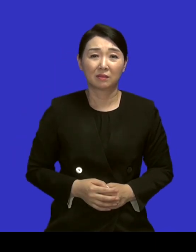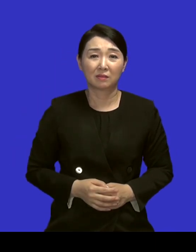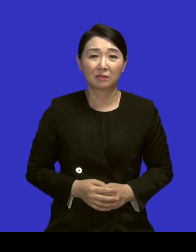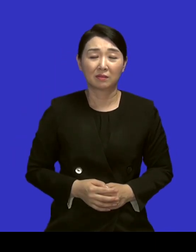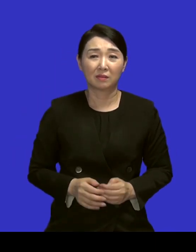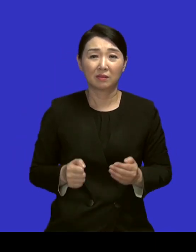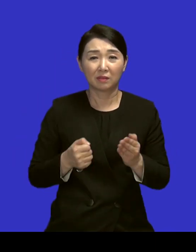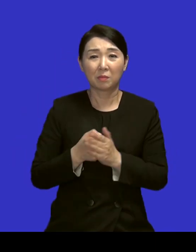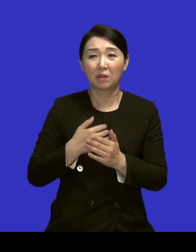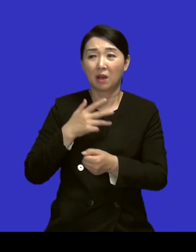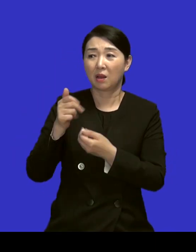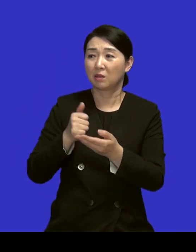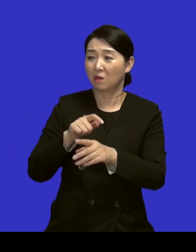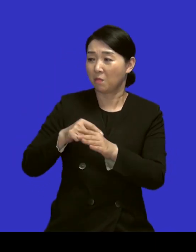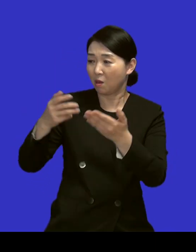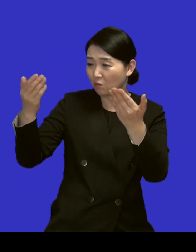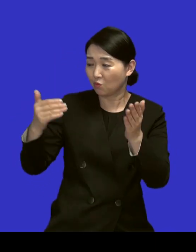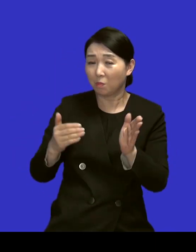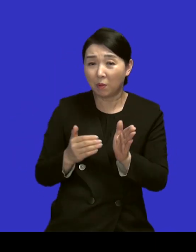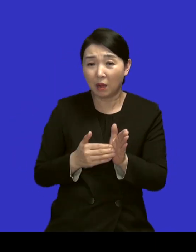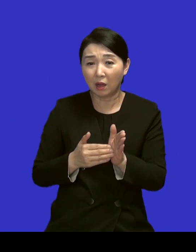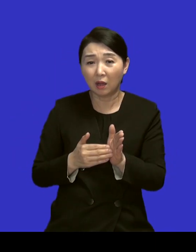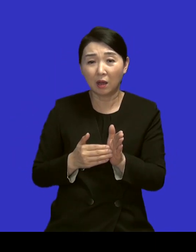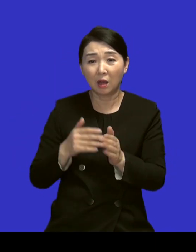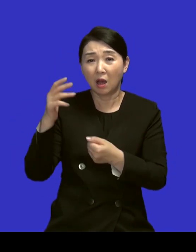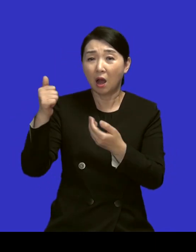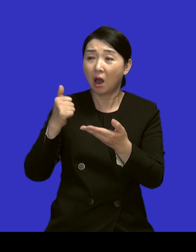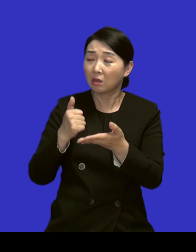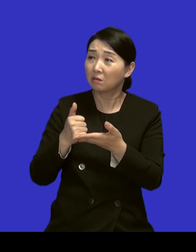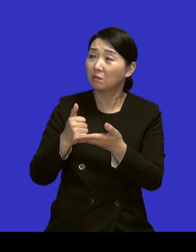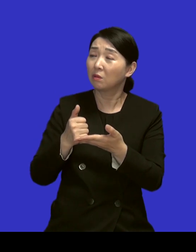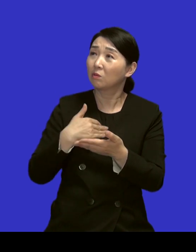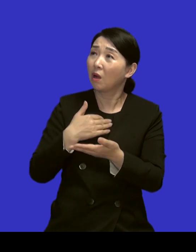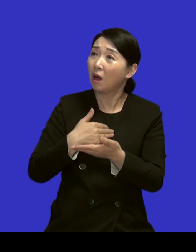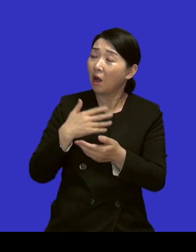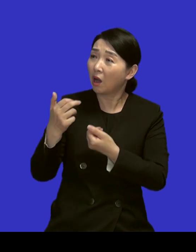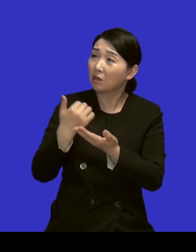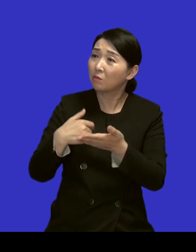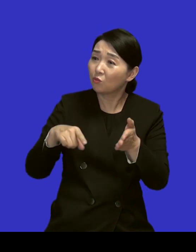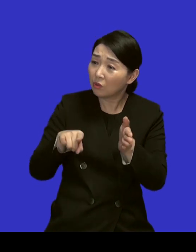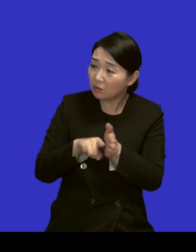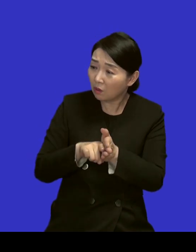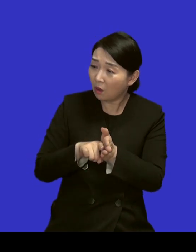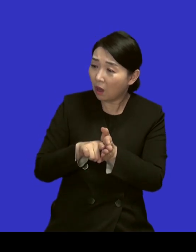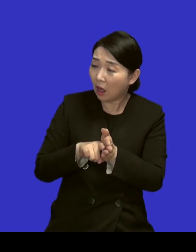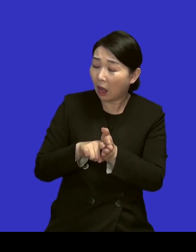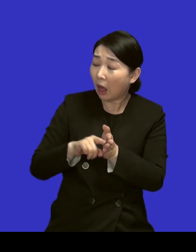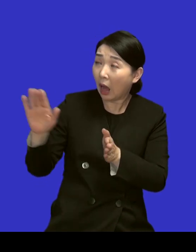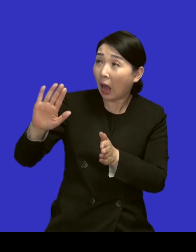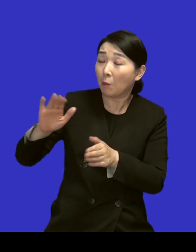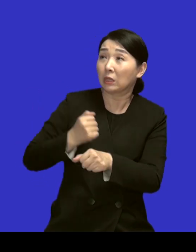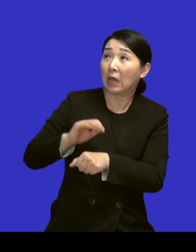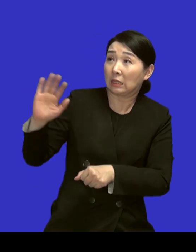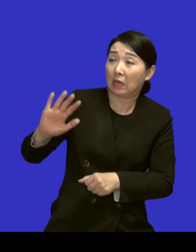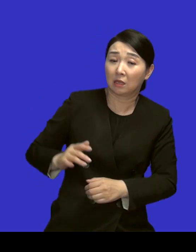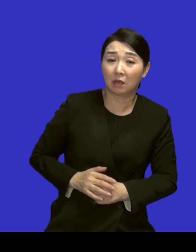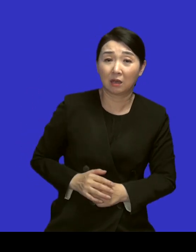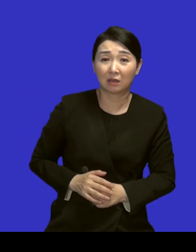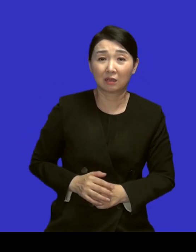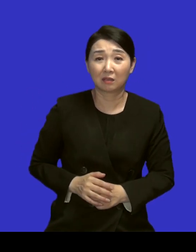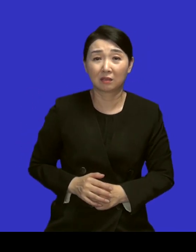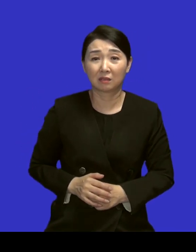제가 하나님이 이런 마음을 주시니까 하나님 저 이러면 진짜 하나님 위해서 아무것도 안 할 거예요. 그럴 때 하나님이 저를